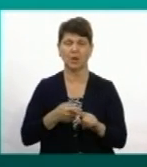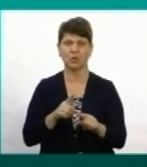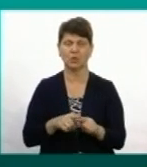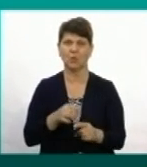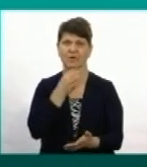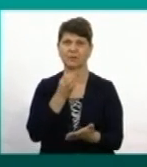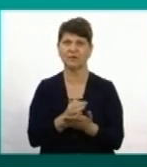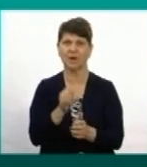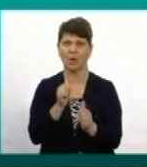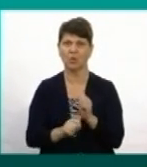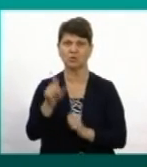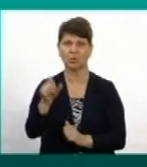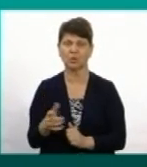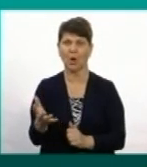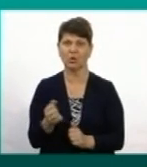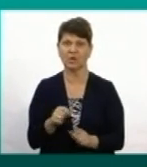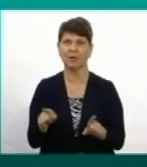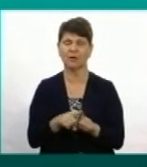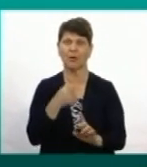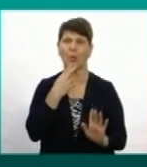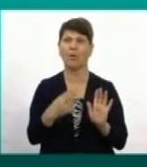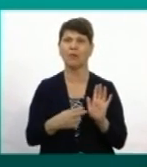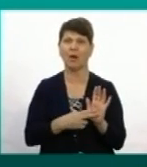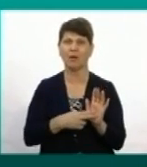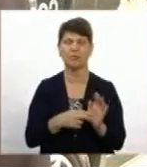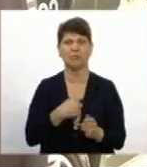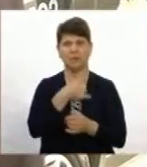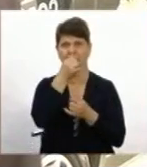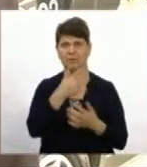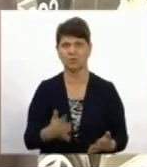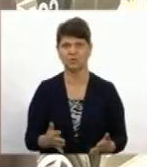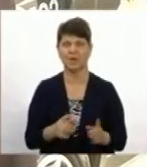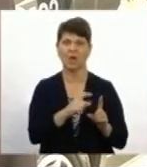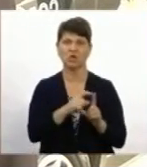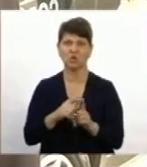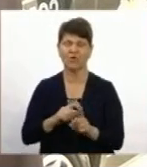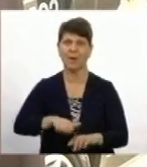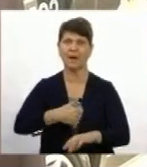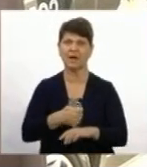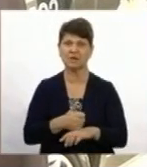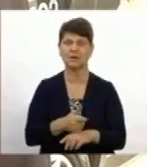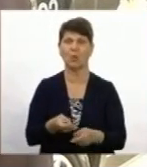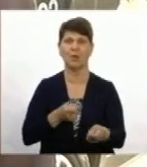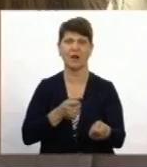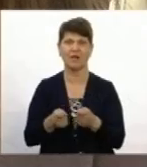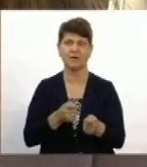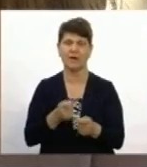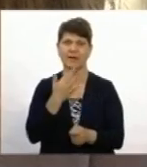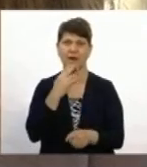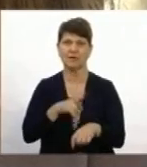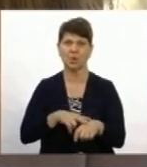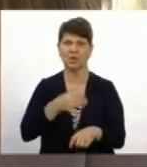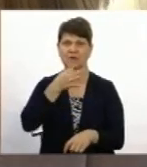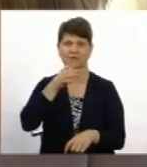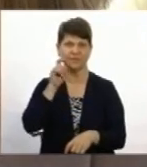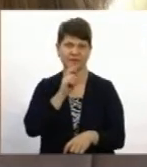за кожну людину, яка отримала таку наліпку, ми не можемо. За словами речниці Головного управління Нацполіції у